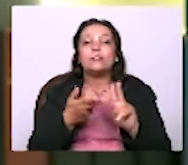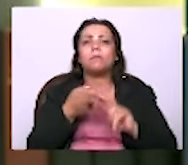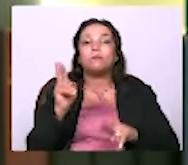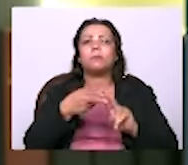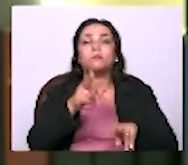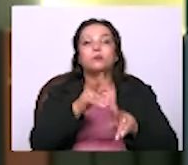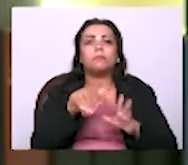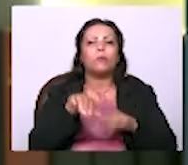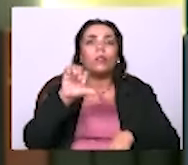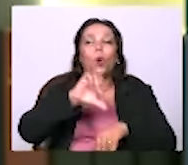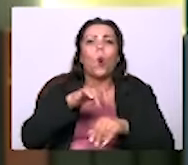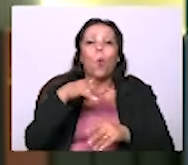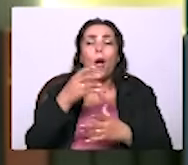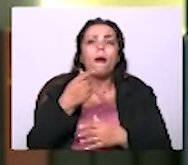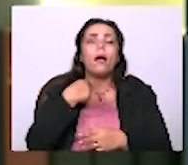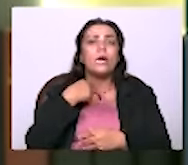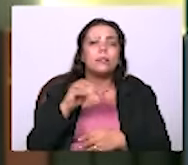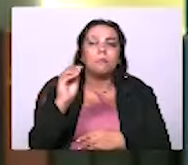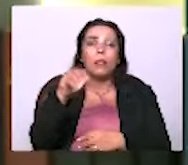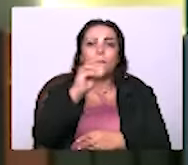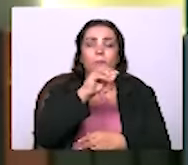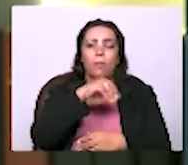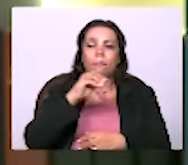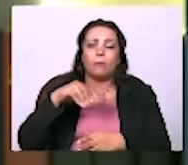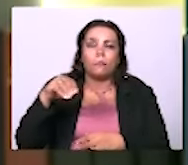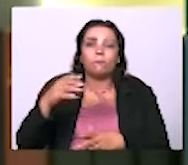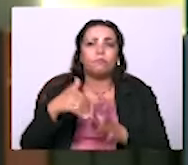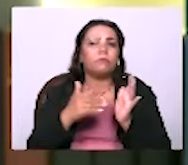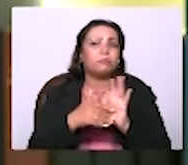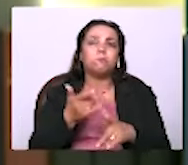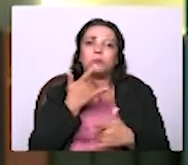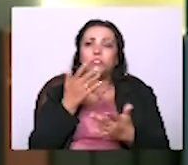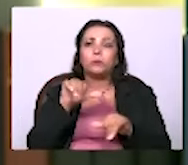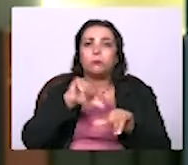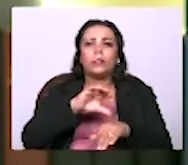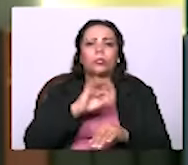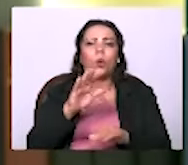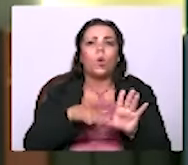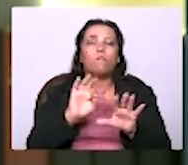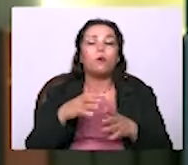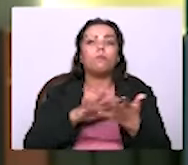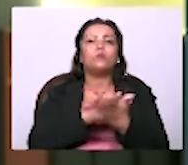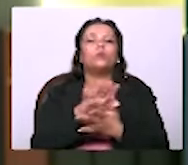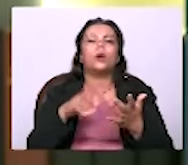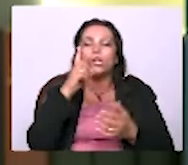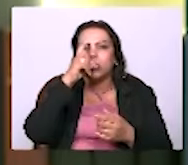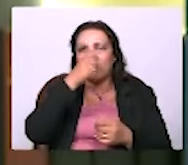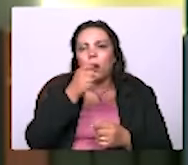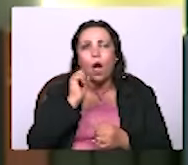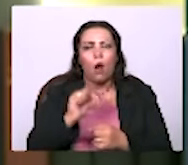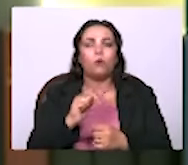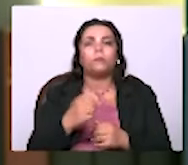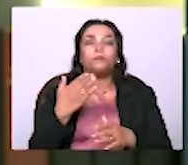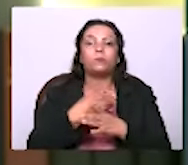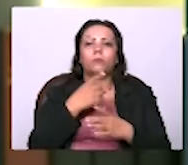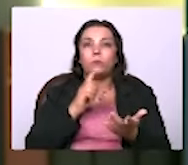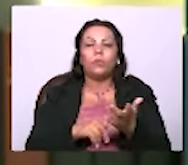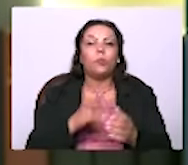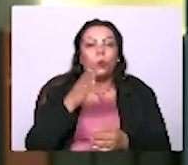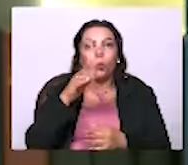مره داخل قطاع غزه بينتقل ب مكان لمكان لمكان لمكان فطبعا مشكله معقده جدا ولابد من